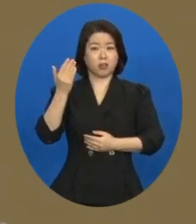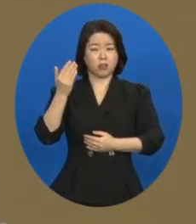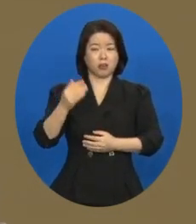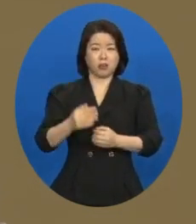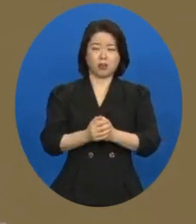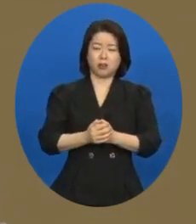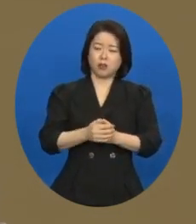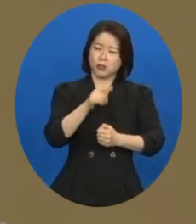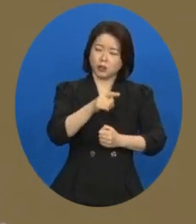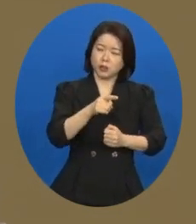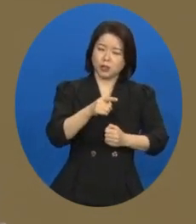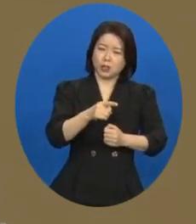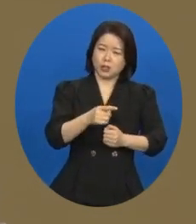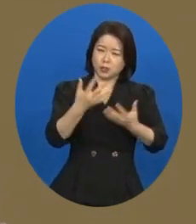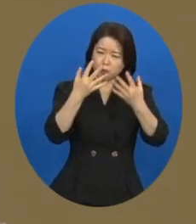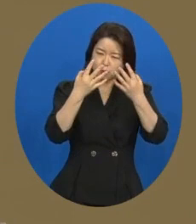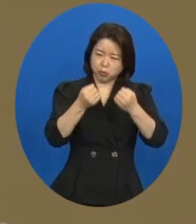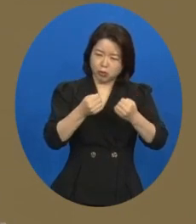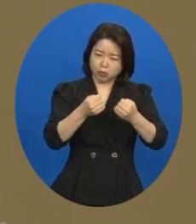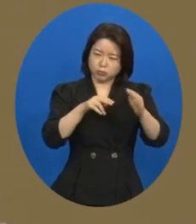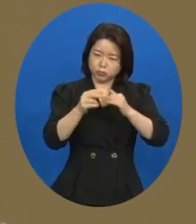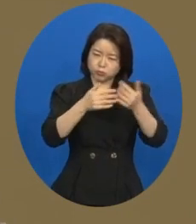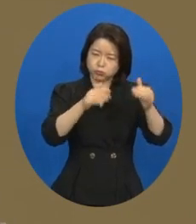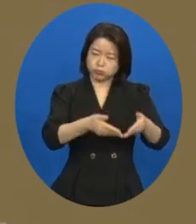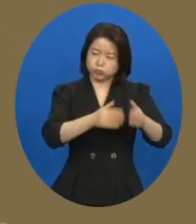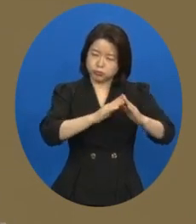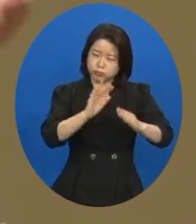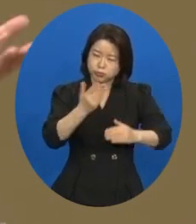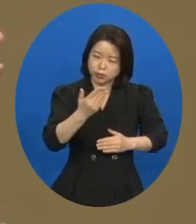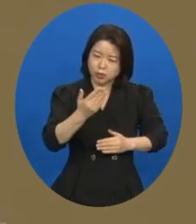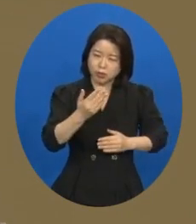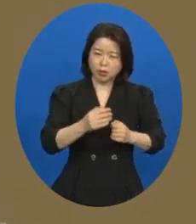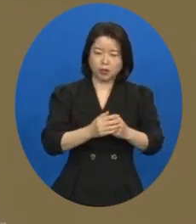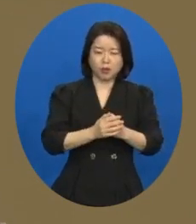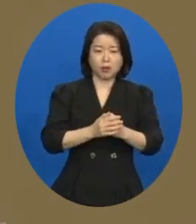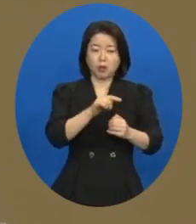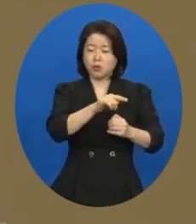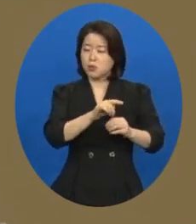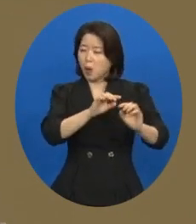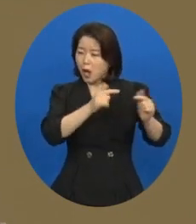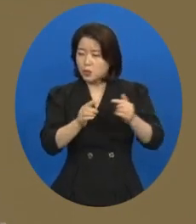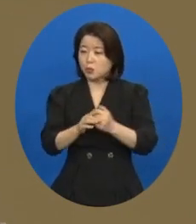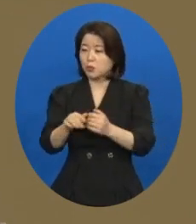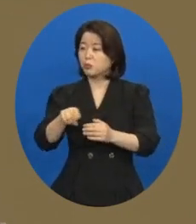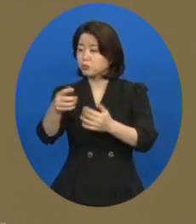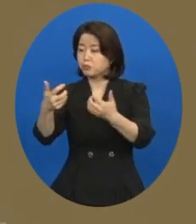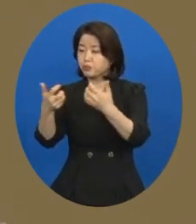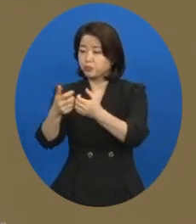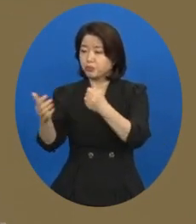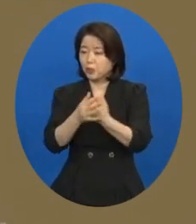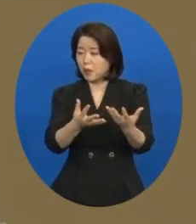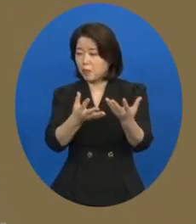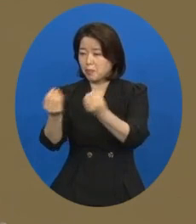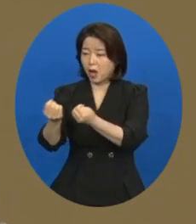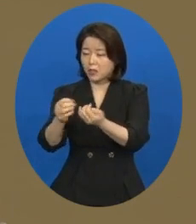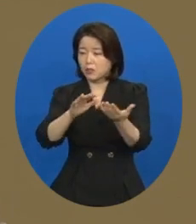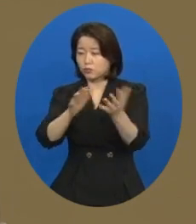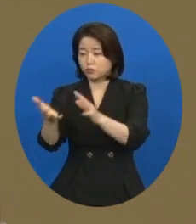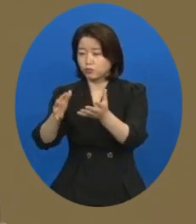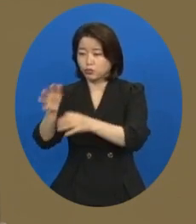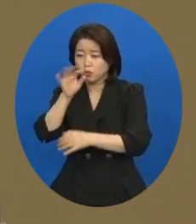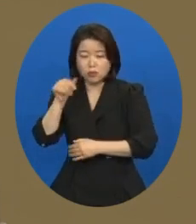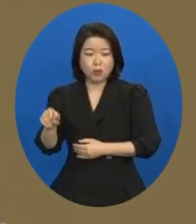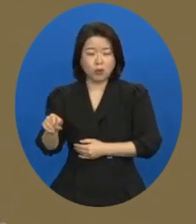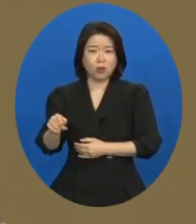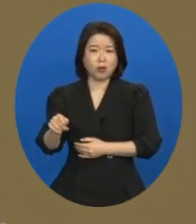꼭 이렇게까지 해야 하나 하는 거죠. 그렇지 않아도 수많은 사람이 죽고 죽는데, 그런데 하나님께서